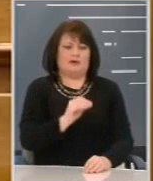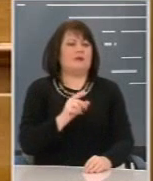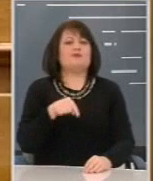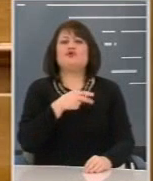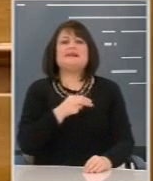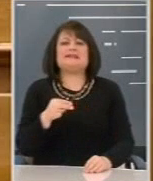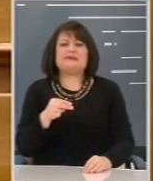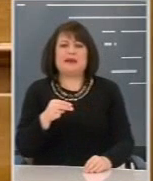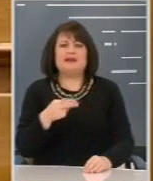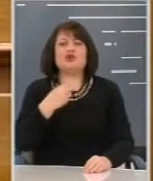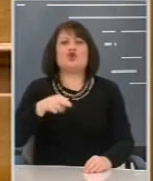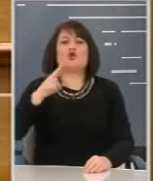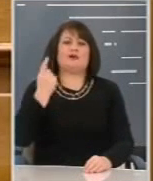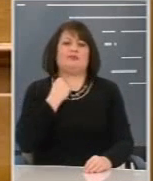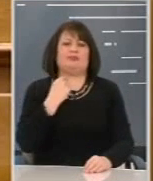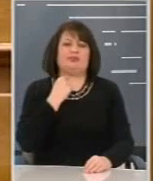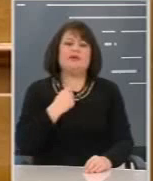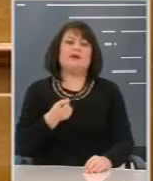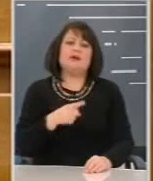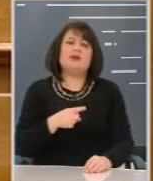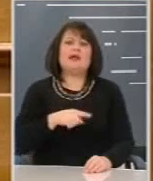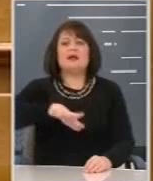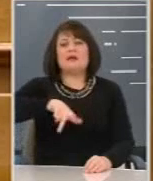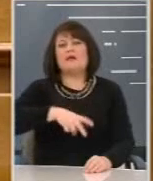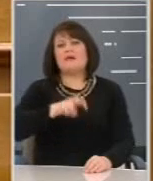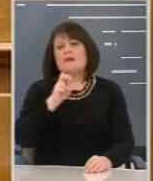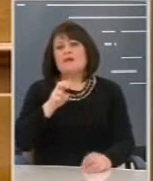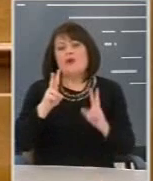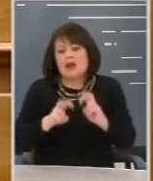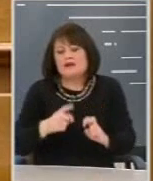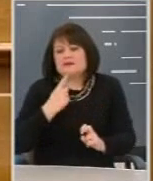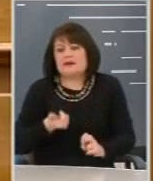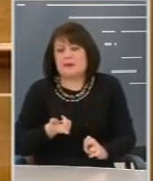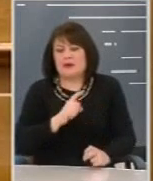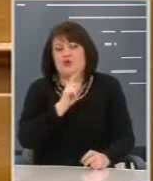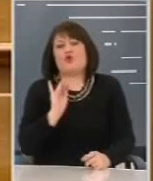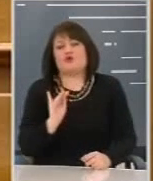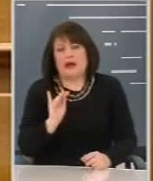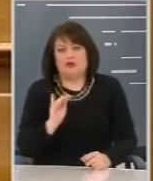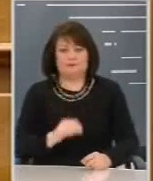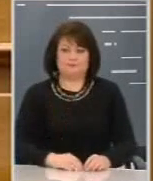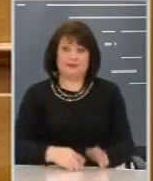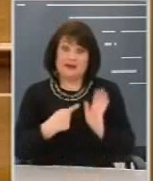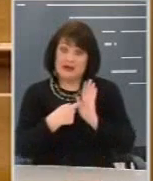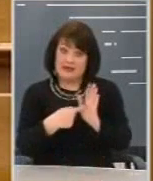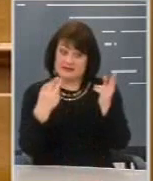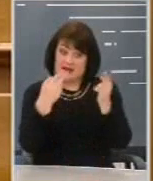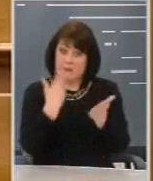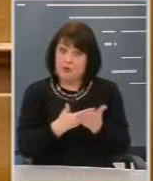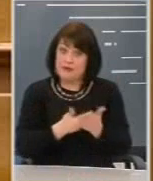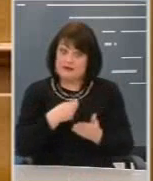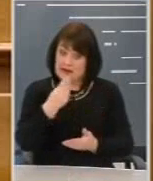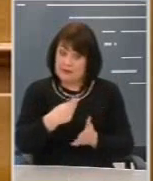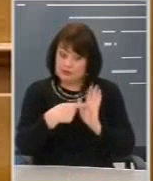συνεπάγεται αφενός απώλεια τόκων και αφετέρου ενέχει κίνδυνο απώλειας κλοπής. Τι να πει και ο ελεγχτής? Ερώτηση: σας επιδείχθηκαν παραστατικά ή σας